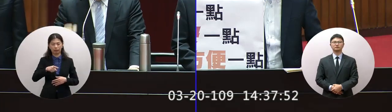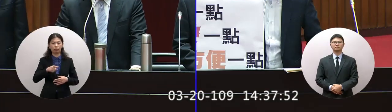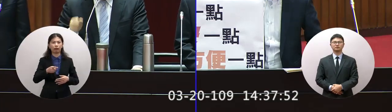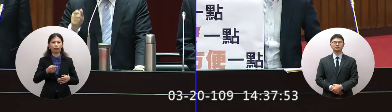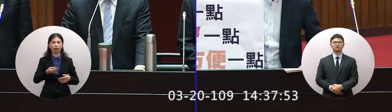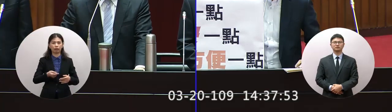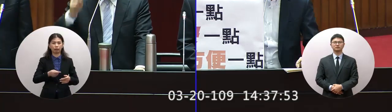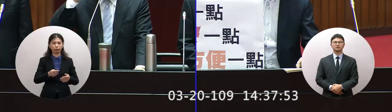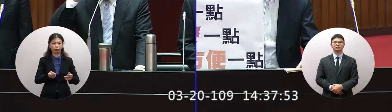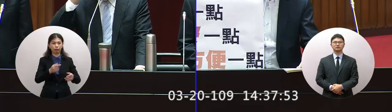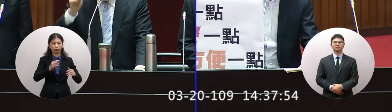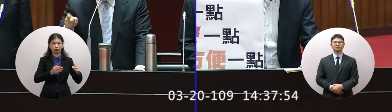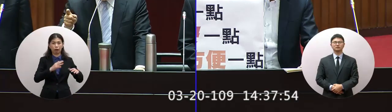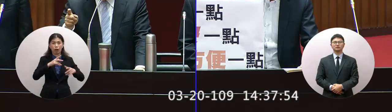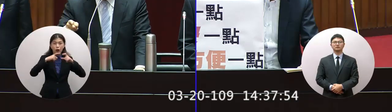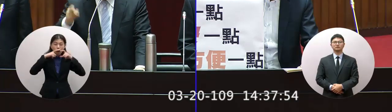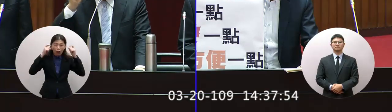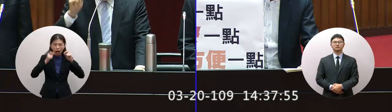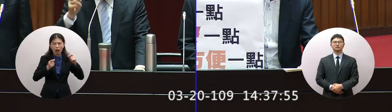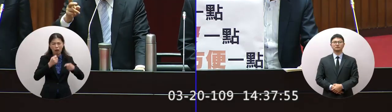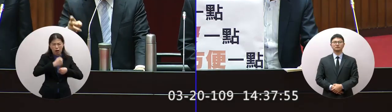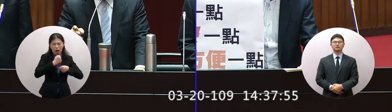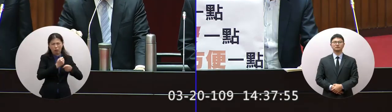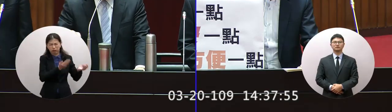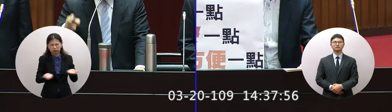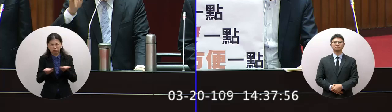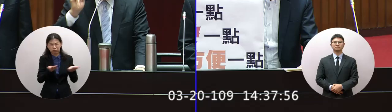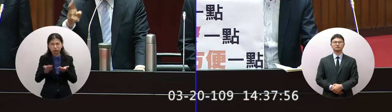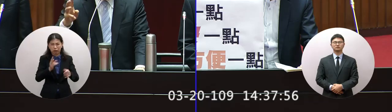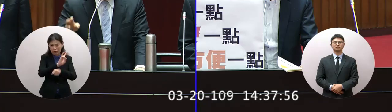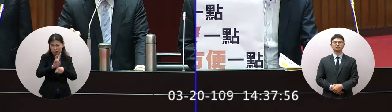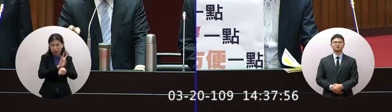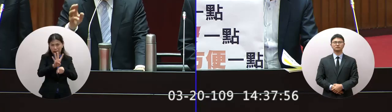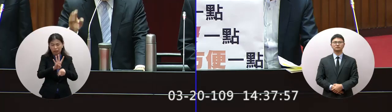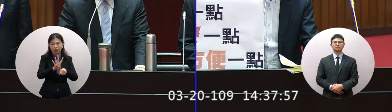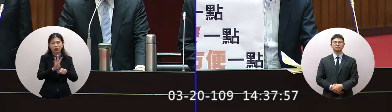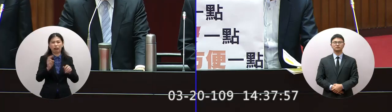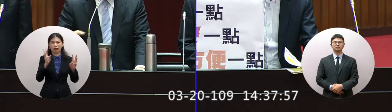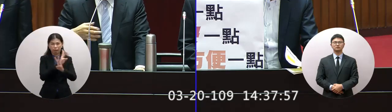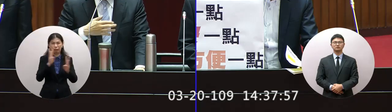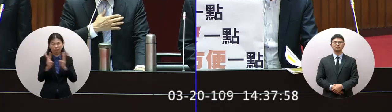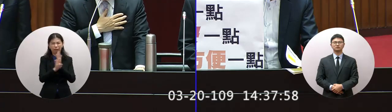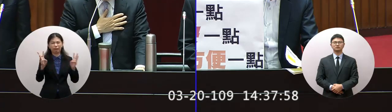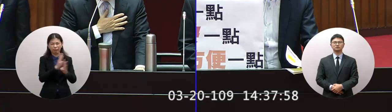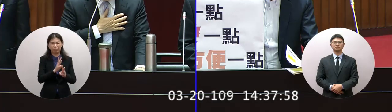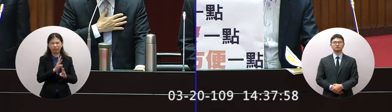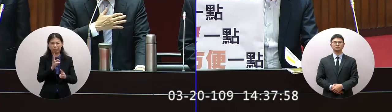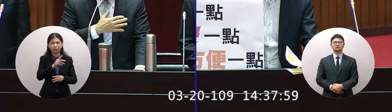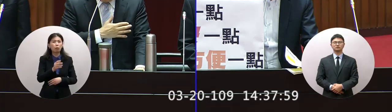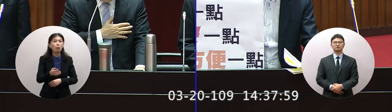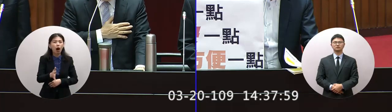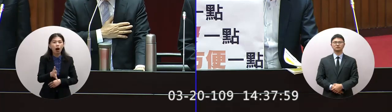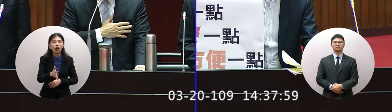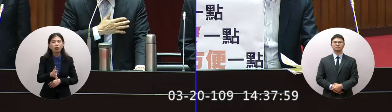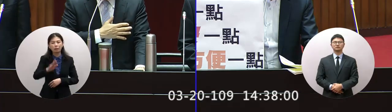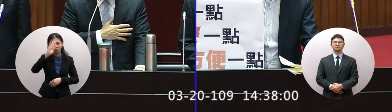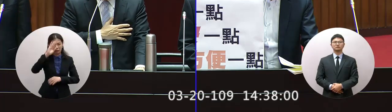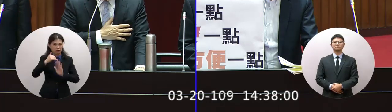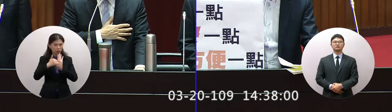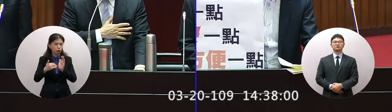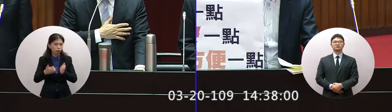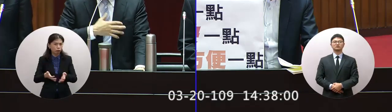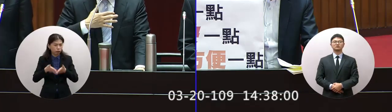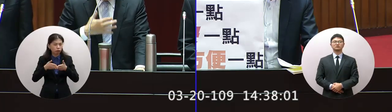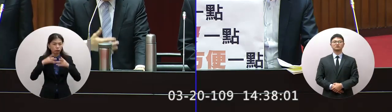产要求，甚至于24小时分作3班等等，都是出于防疫以